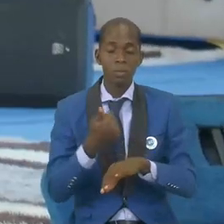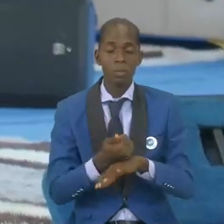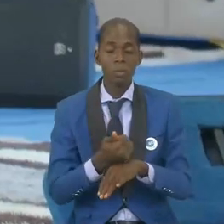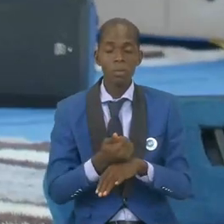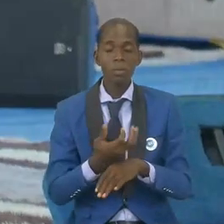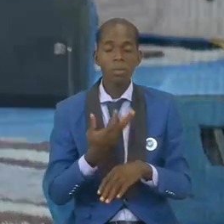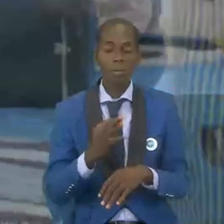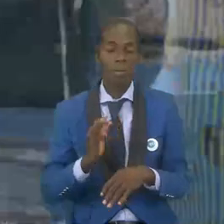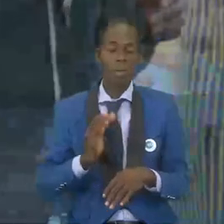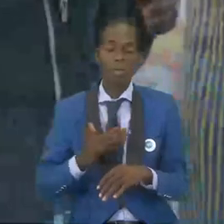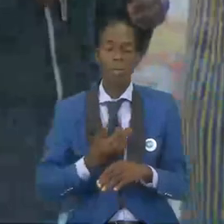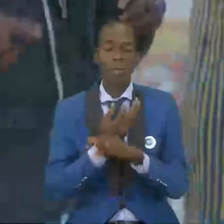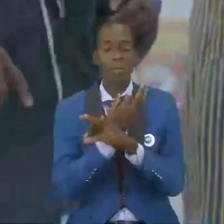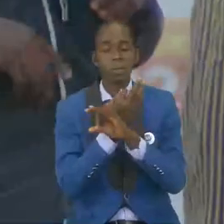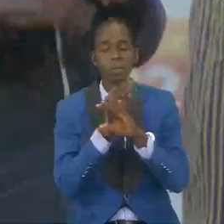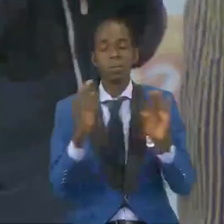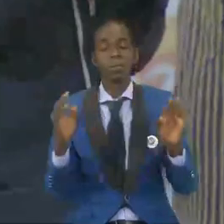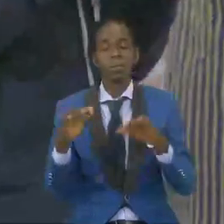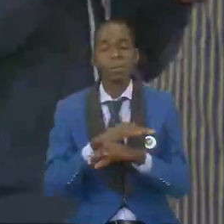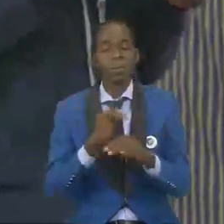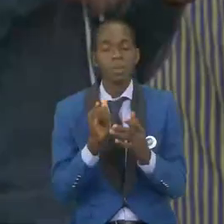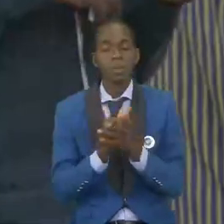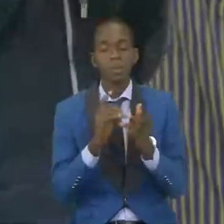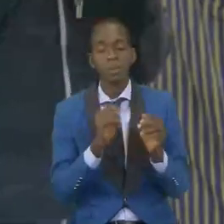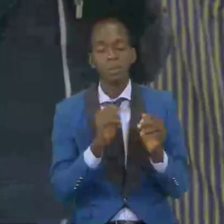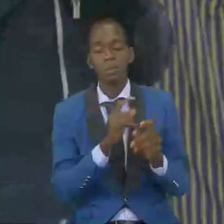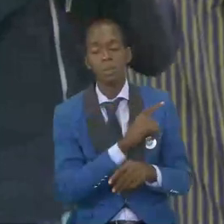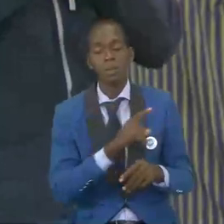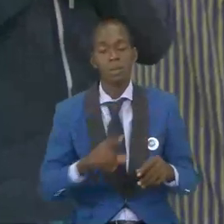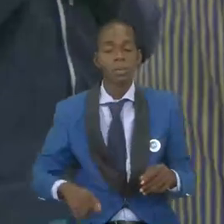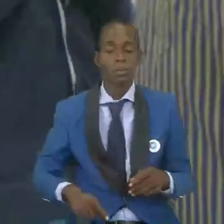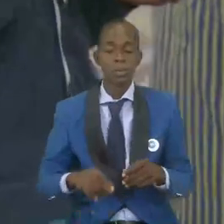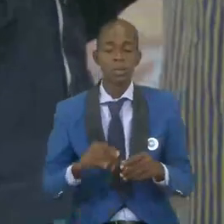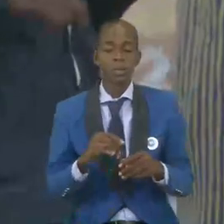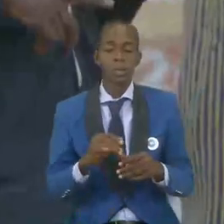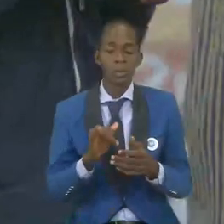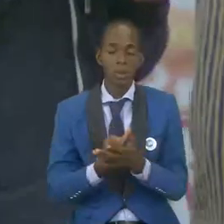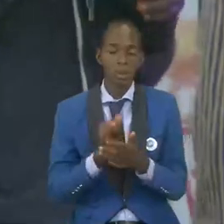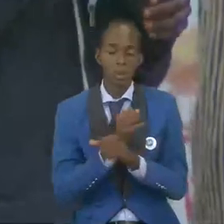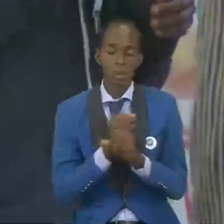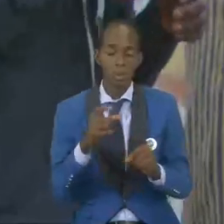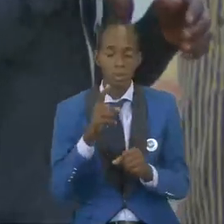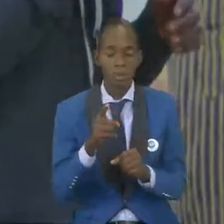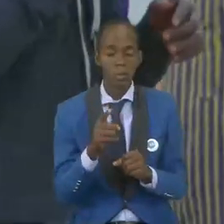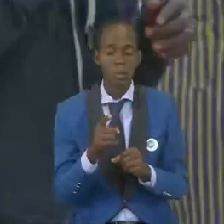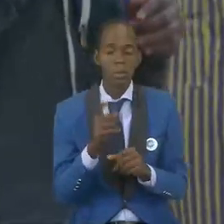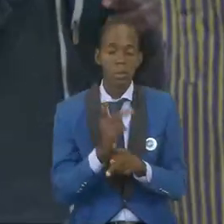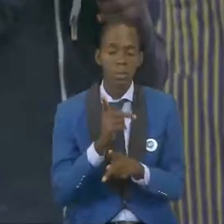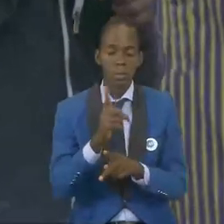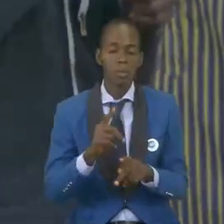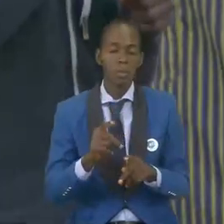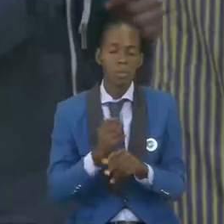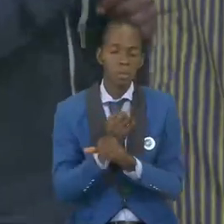L'affermissement de notre émancipation. Le Seigneur t'a sauvé, que cela soit